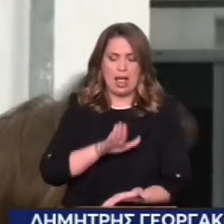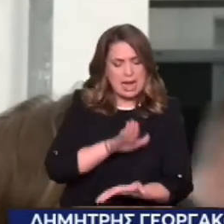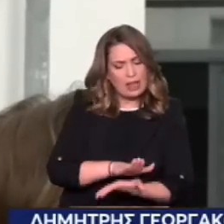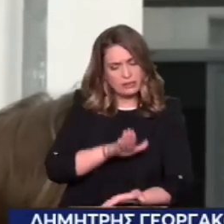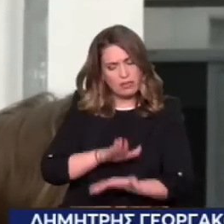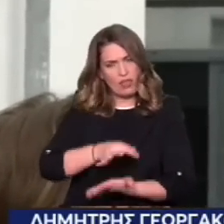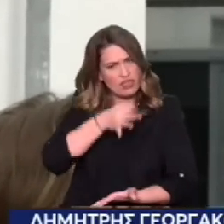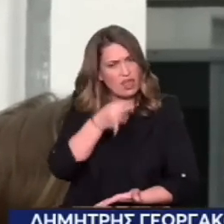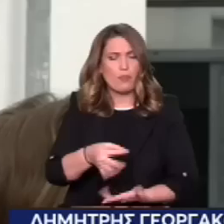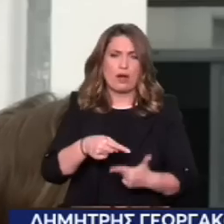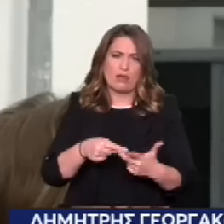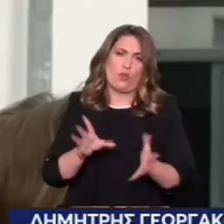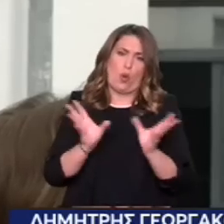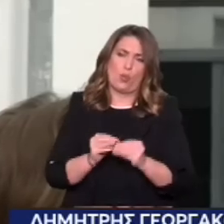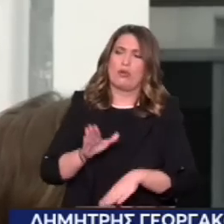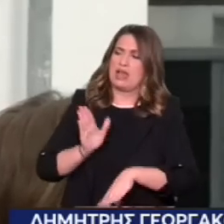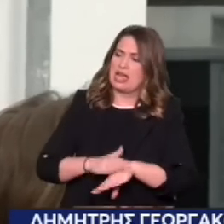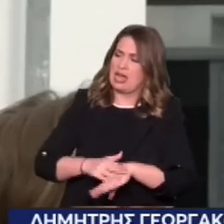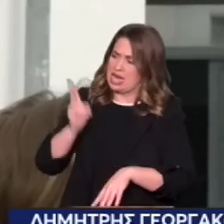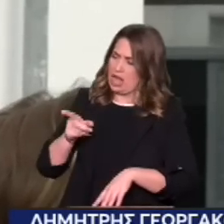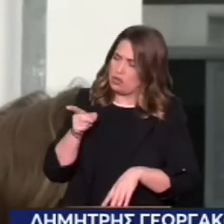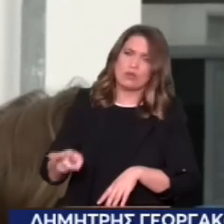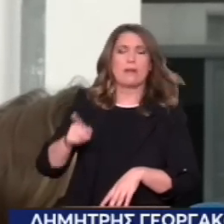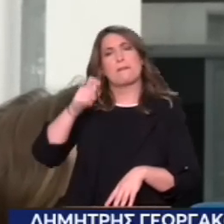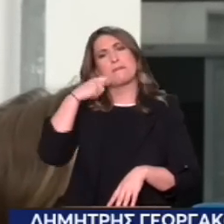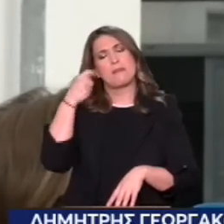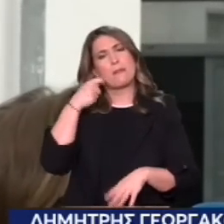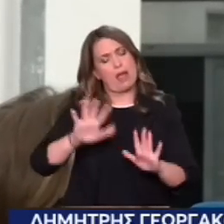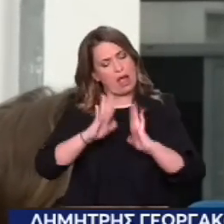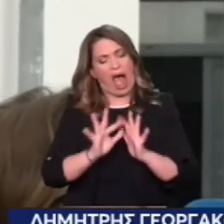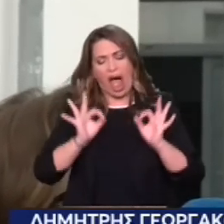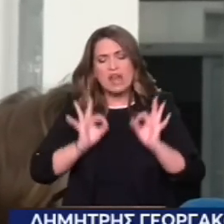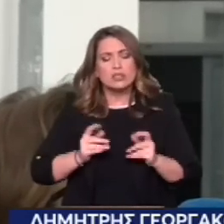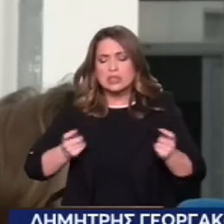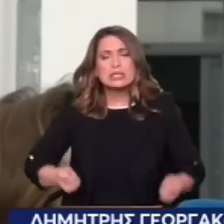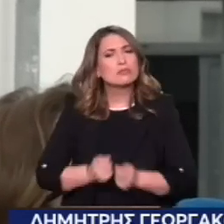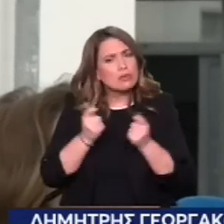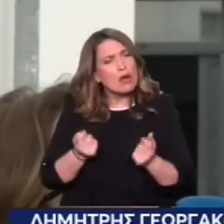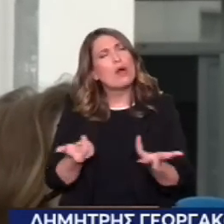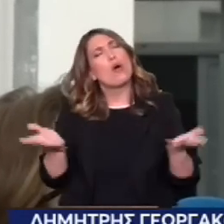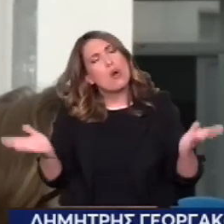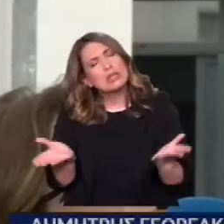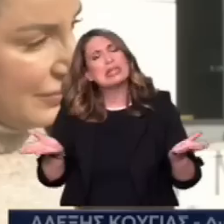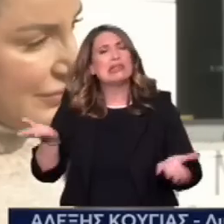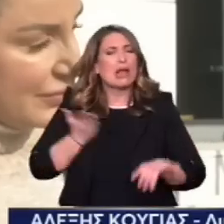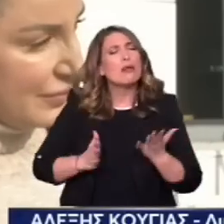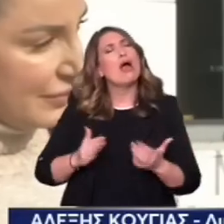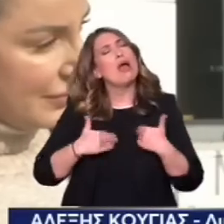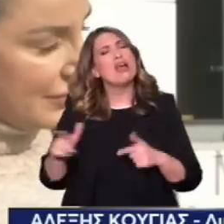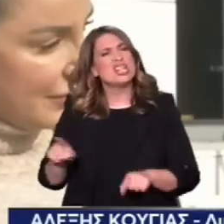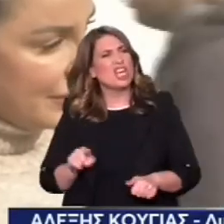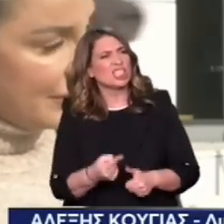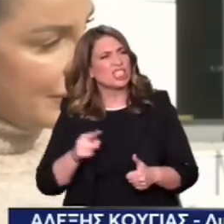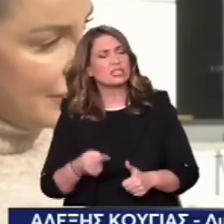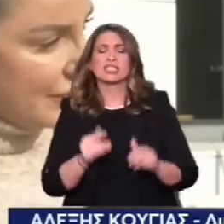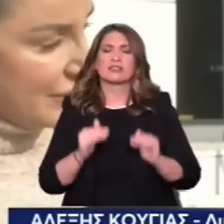τις κατηγορίες θα πούνε επακριβώς το τι έχει συμβεί, όσο και αν ταλαιπωρηθούν από την υπεράσπιση. Θα πάνε σε αρκετό